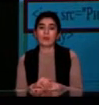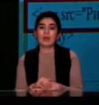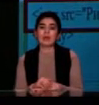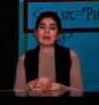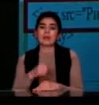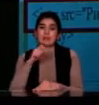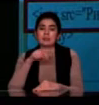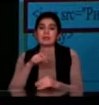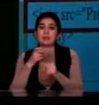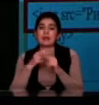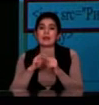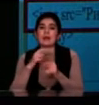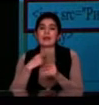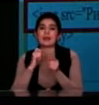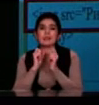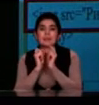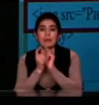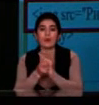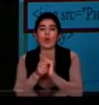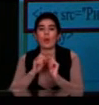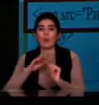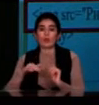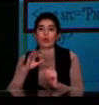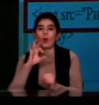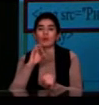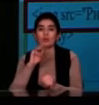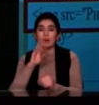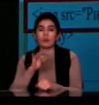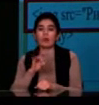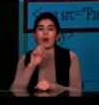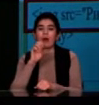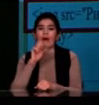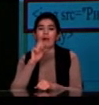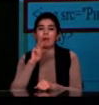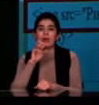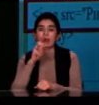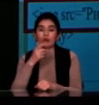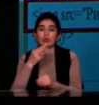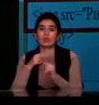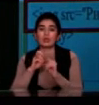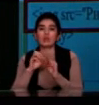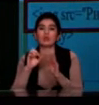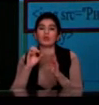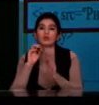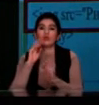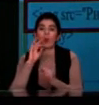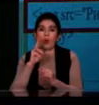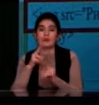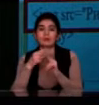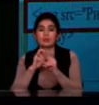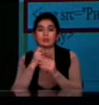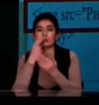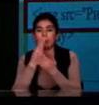Здесь мы с вами заменили после атрибута Oligon значение атрибута top. Смотрим